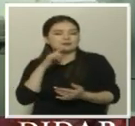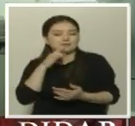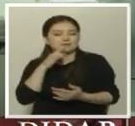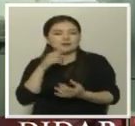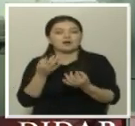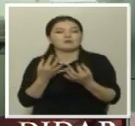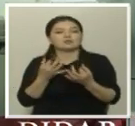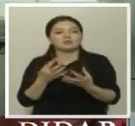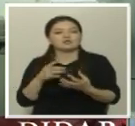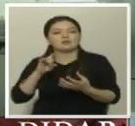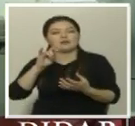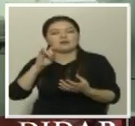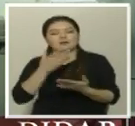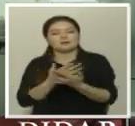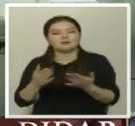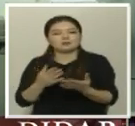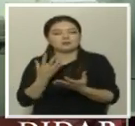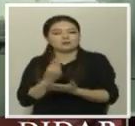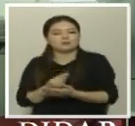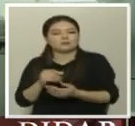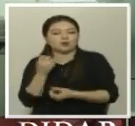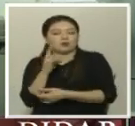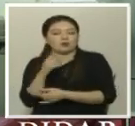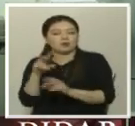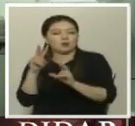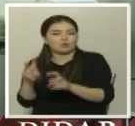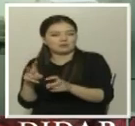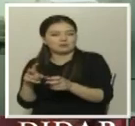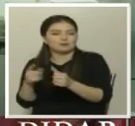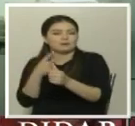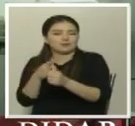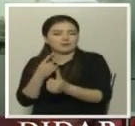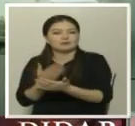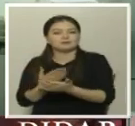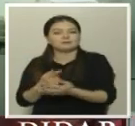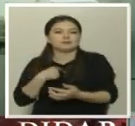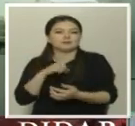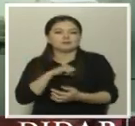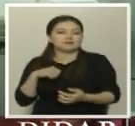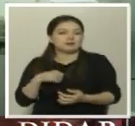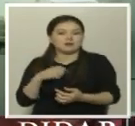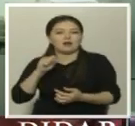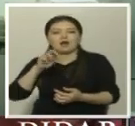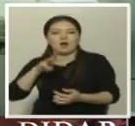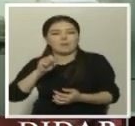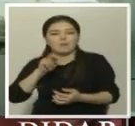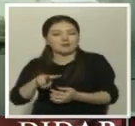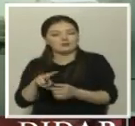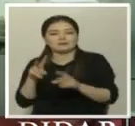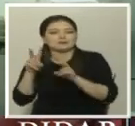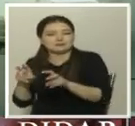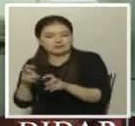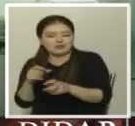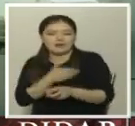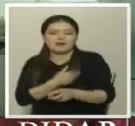очень осторожны мени свой стоит поверим меня тоже хотели назвать амалбек но за ночь до